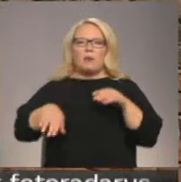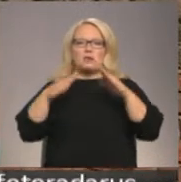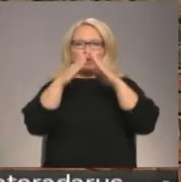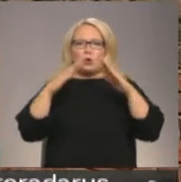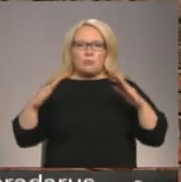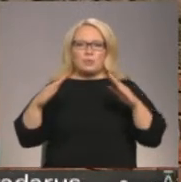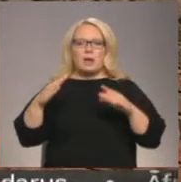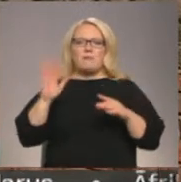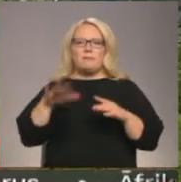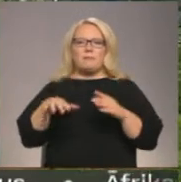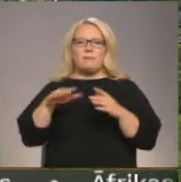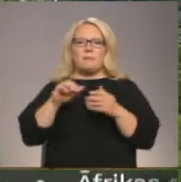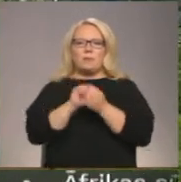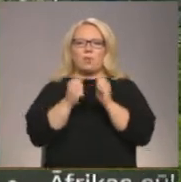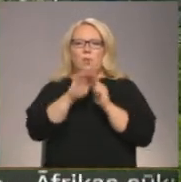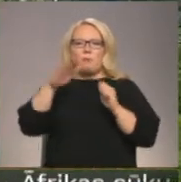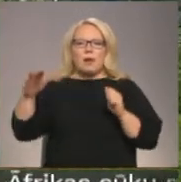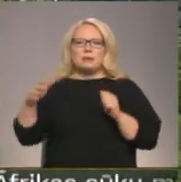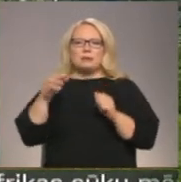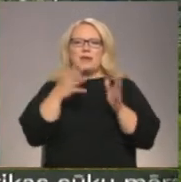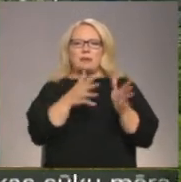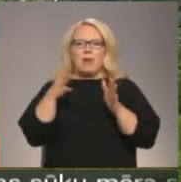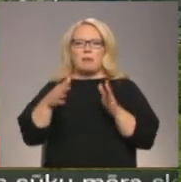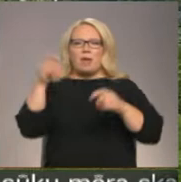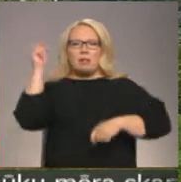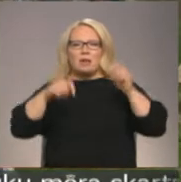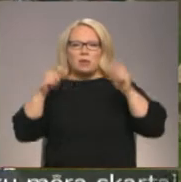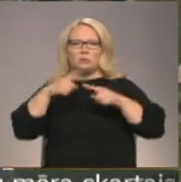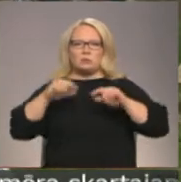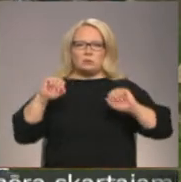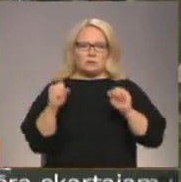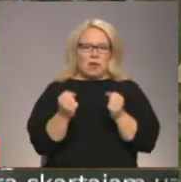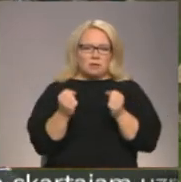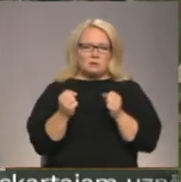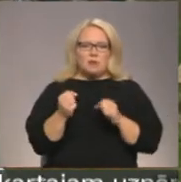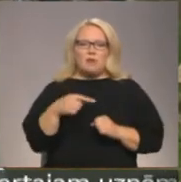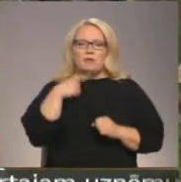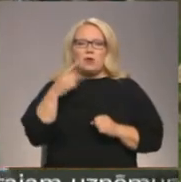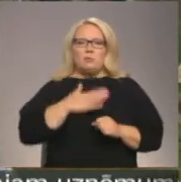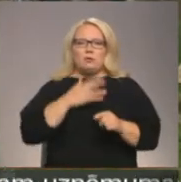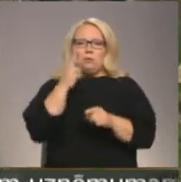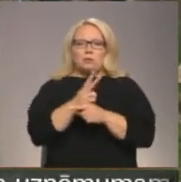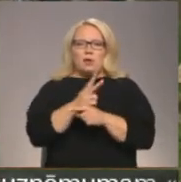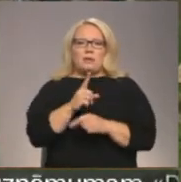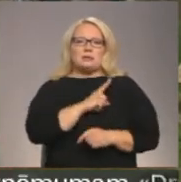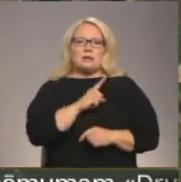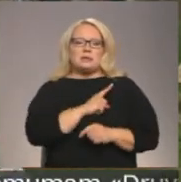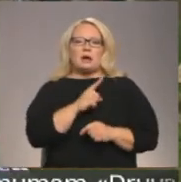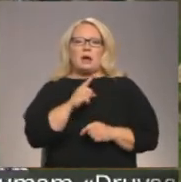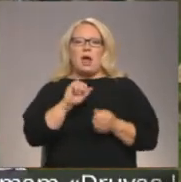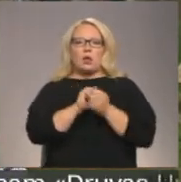seguma ļoti ietekmē ne tikai laika zops, bet arī Lietuvas un Sals. Mūsu uzdevums šobrīd ir galvenokārt pasargāt drupas no